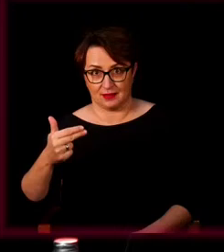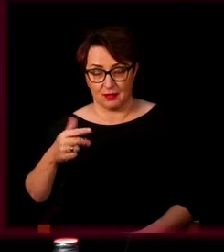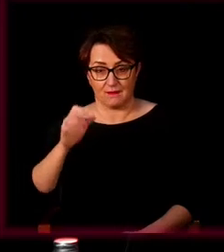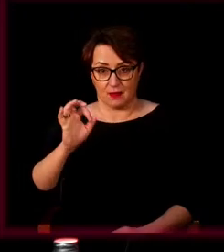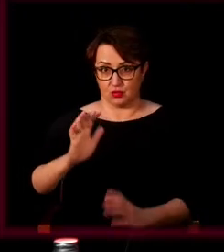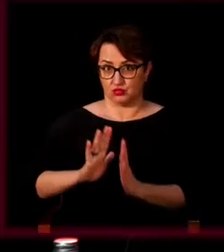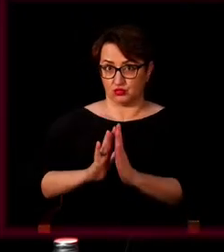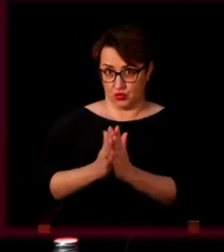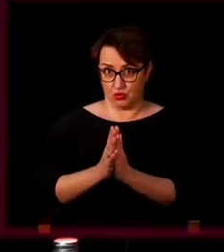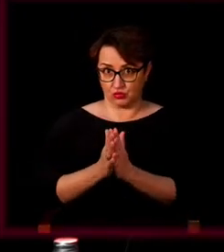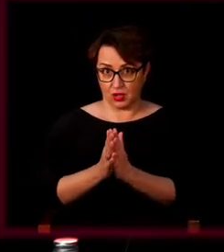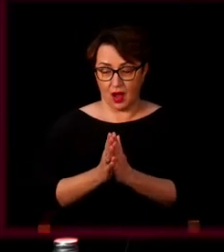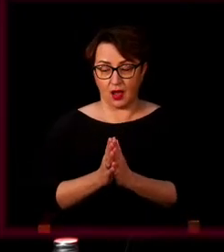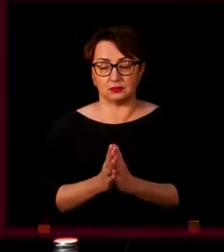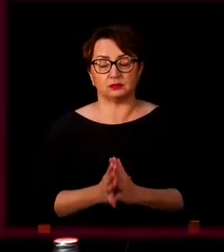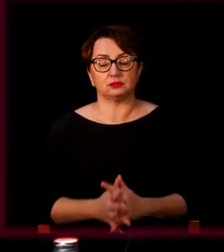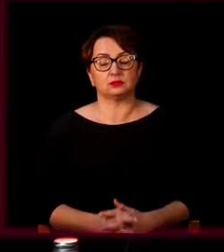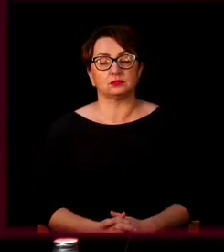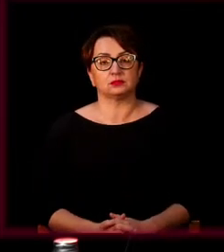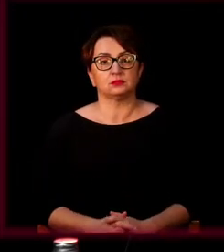Książki z